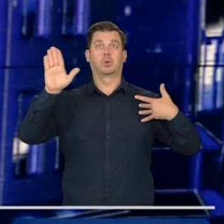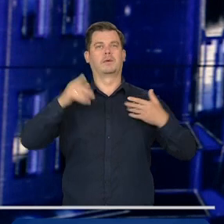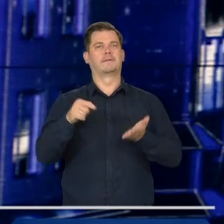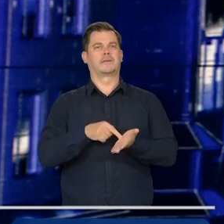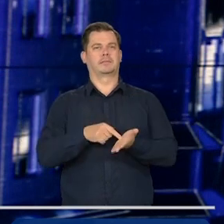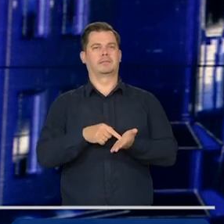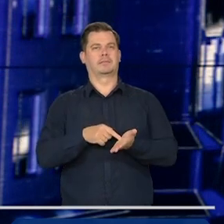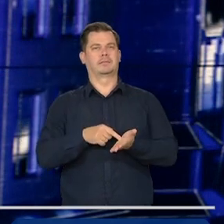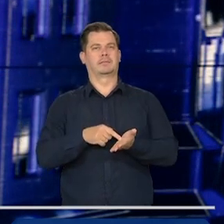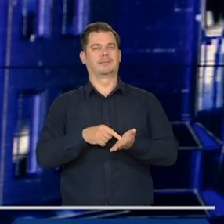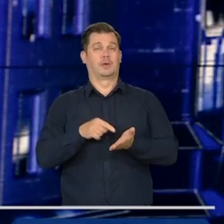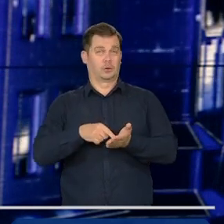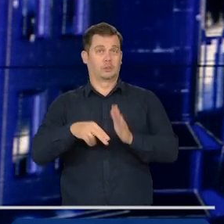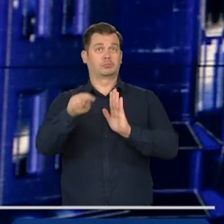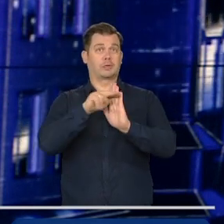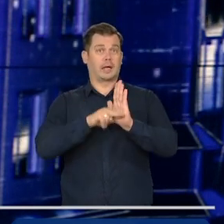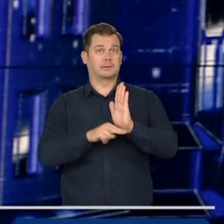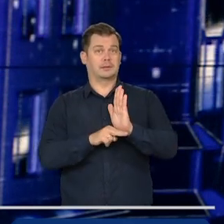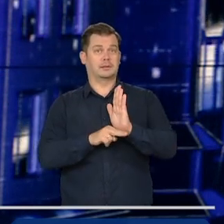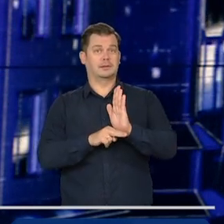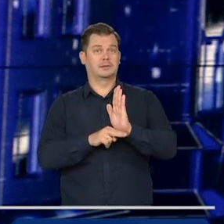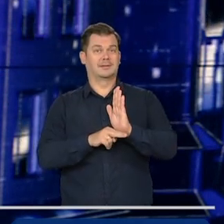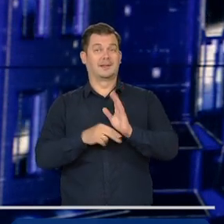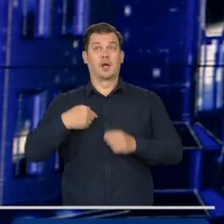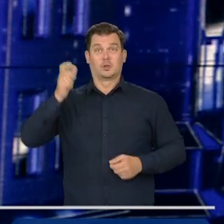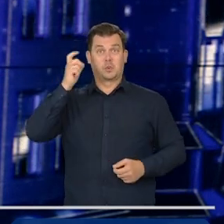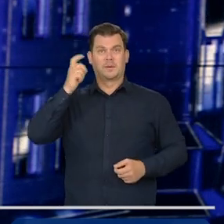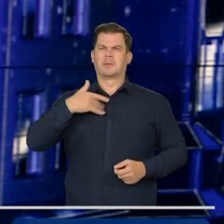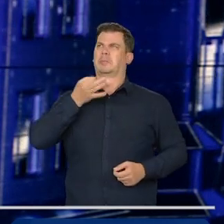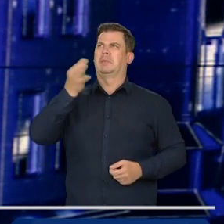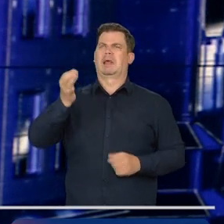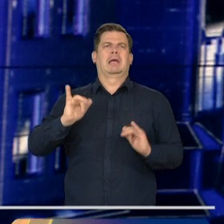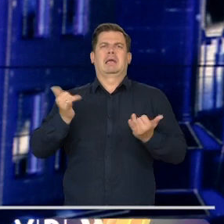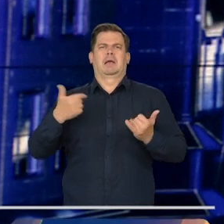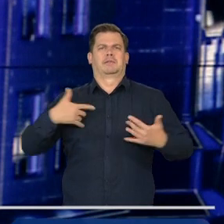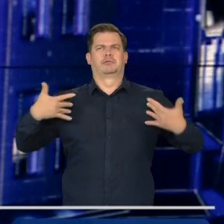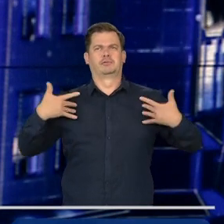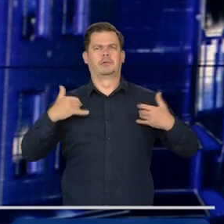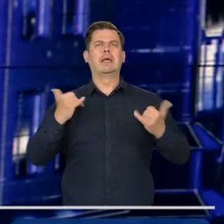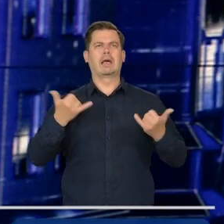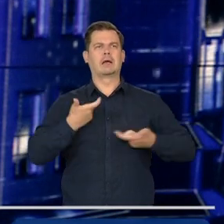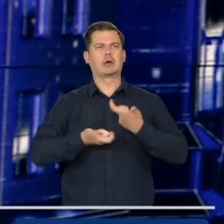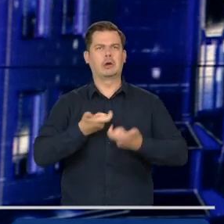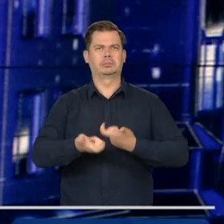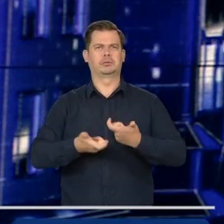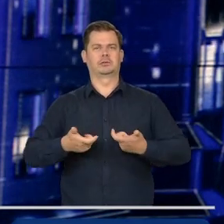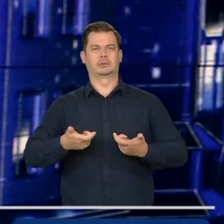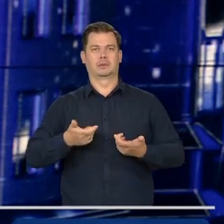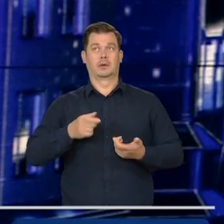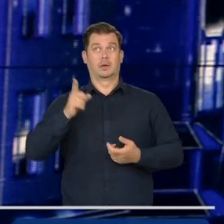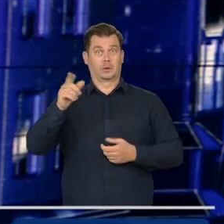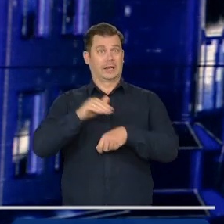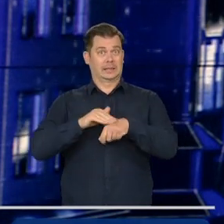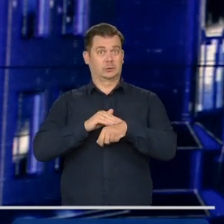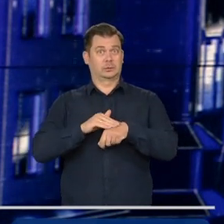Nie przypadkowo mamy przykazania kościelne. Człowiek pewnie pytał Boga, jak żyć, jak postępować, co czynić. Nie przypadkowo